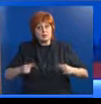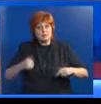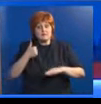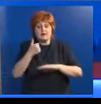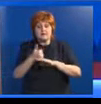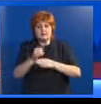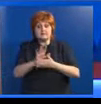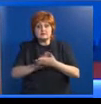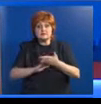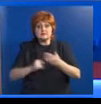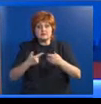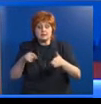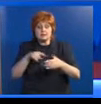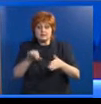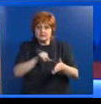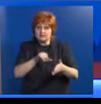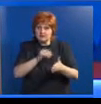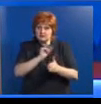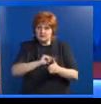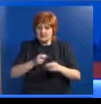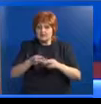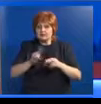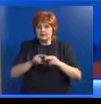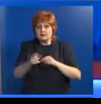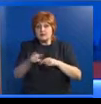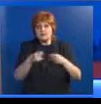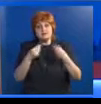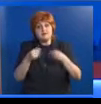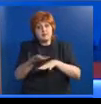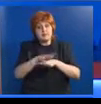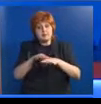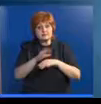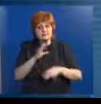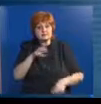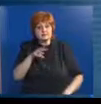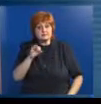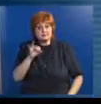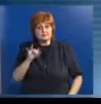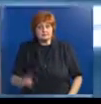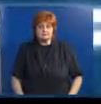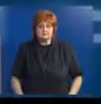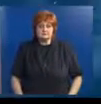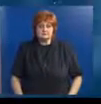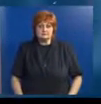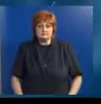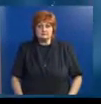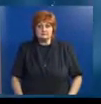за продолжение целевой антинаркотической работы, в том числе и с привлечением средств массовой информации.